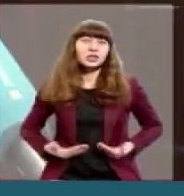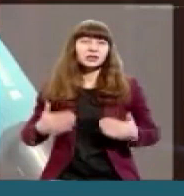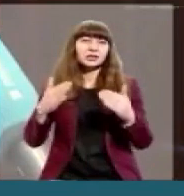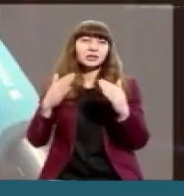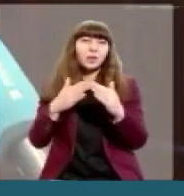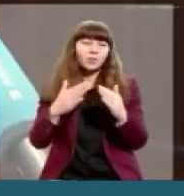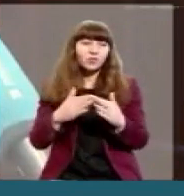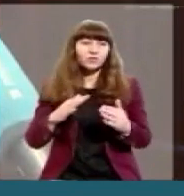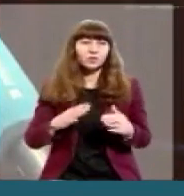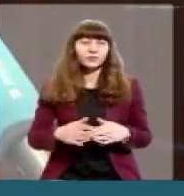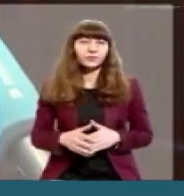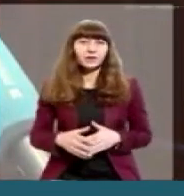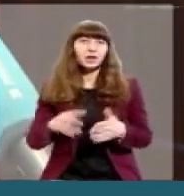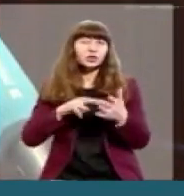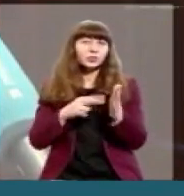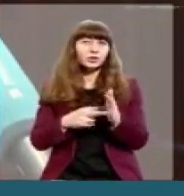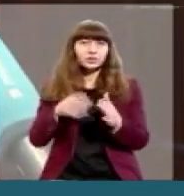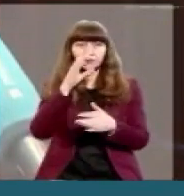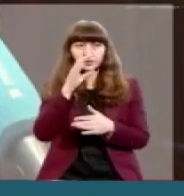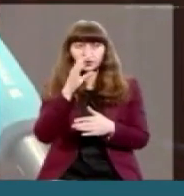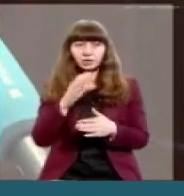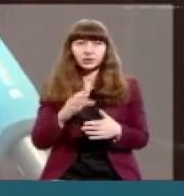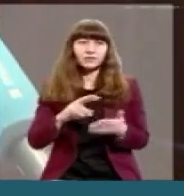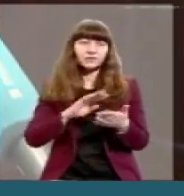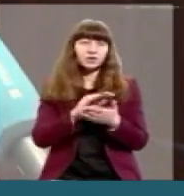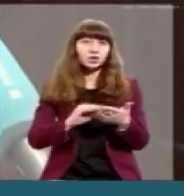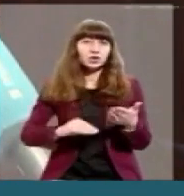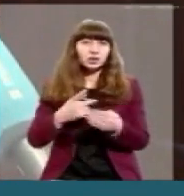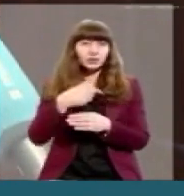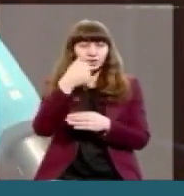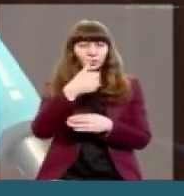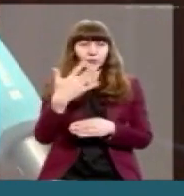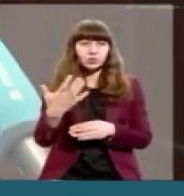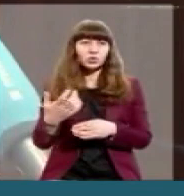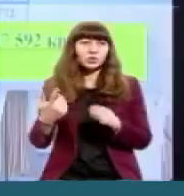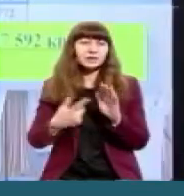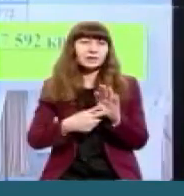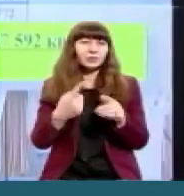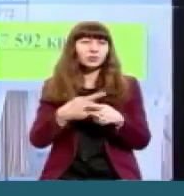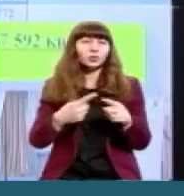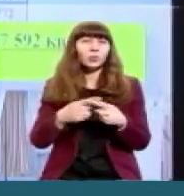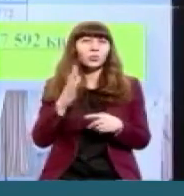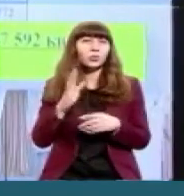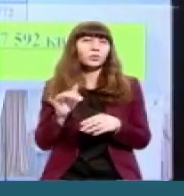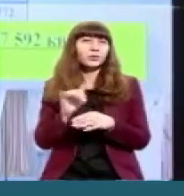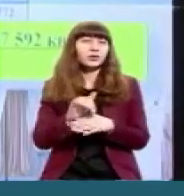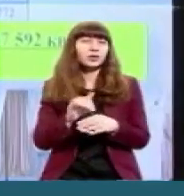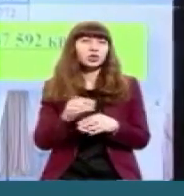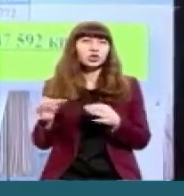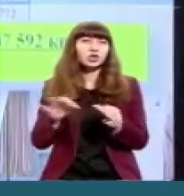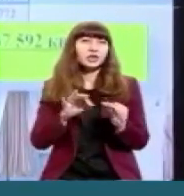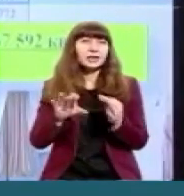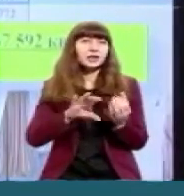реконструкции планируют начать и в Лисаковске. По планам, в течение этого года к более 507 частным участкам в регионе будут проведены